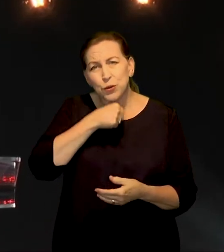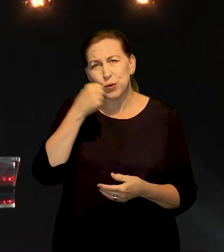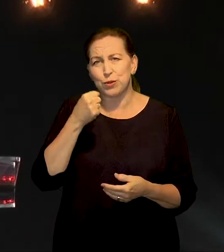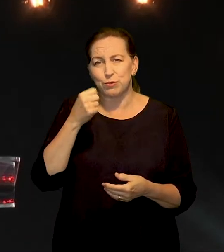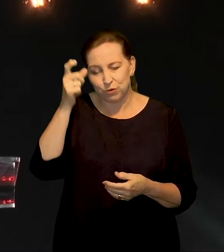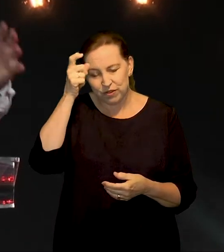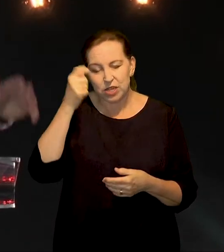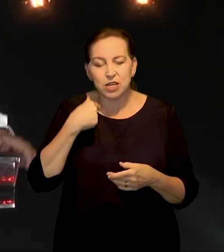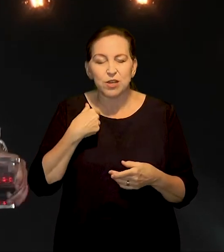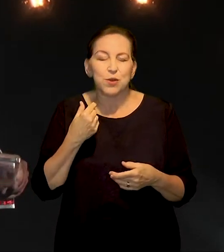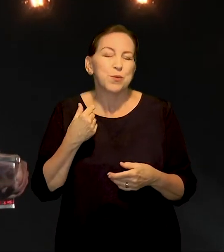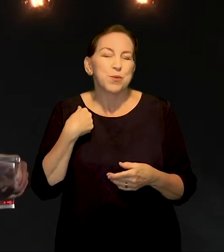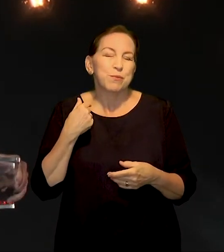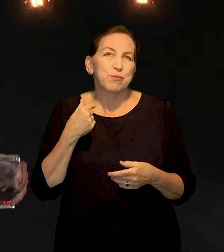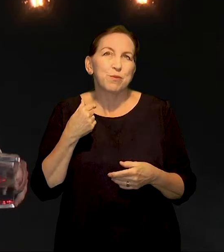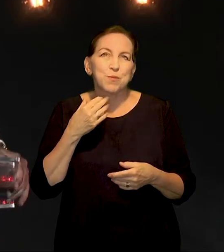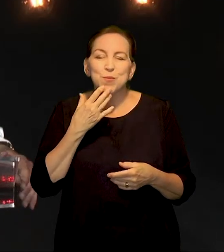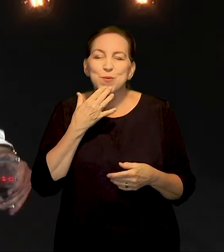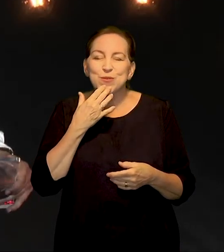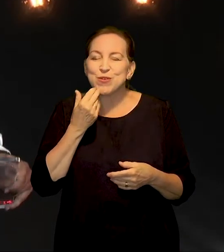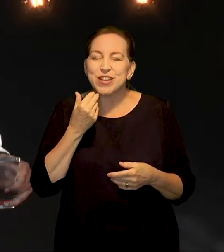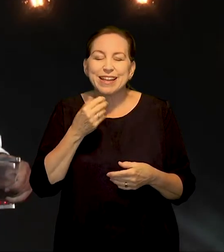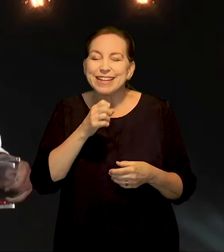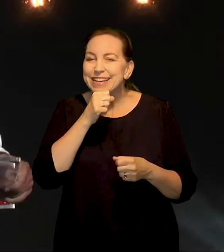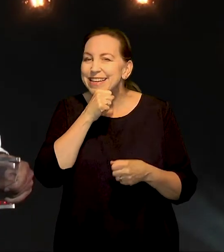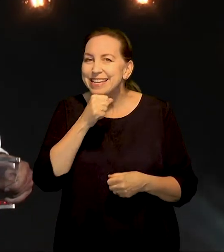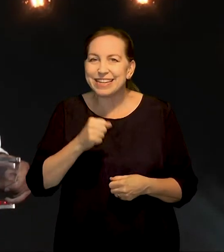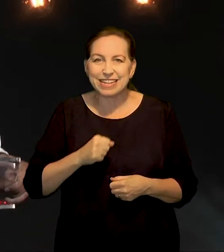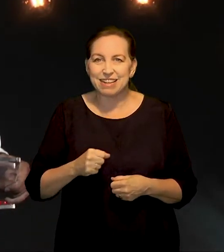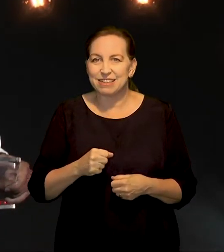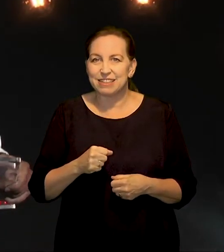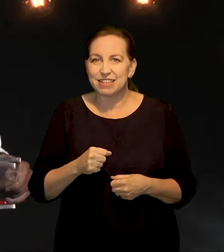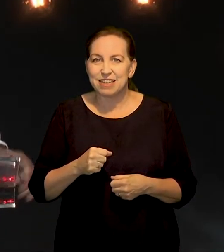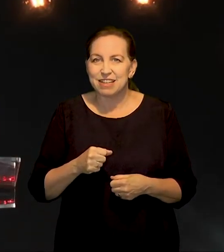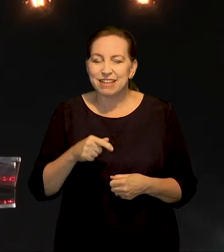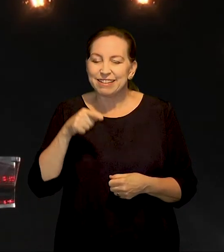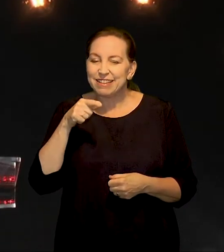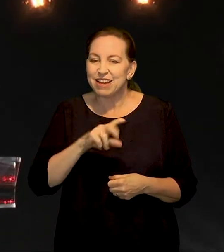się, mogli być nieszczęśliwi z tego powodu, że